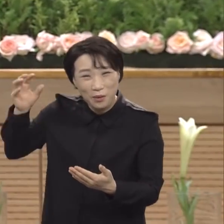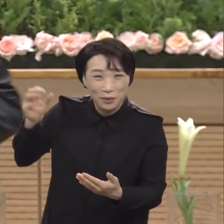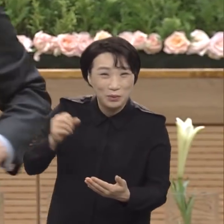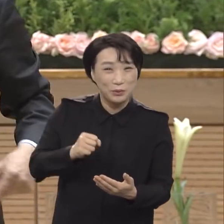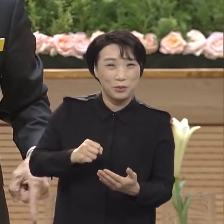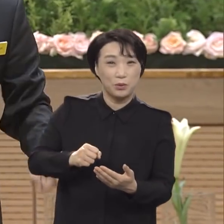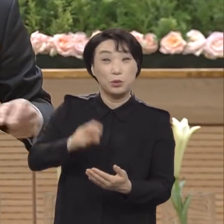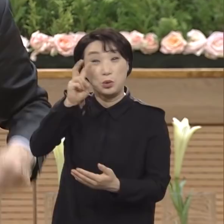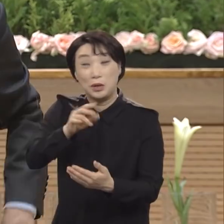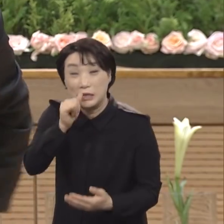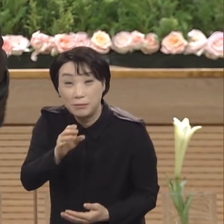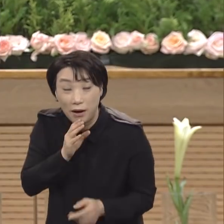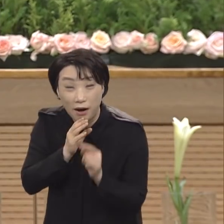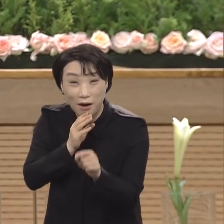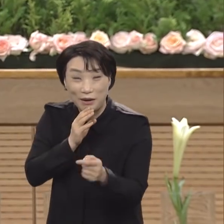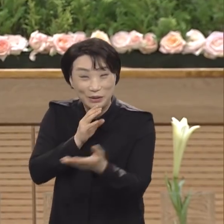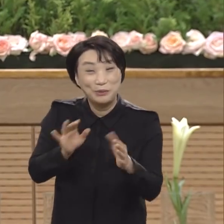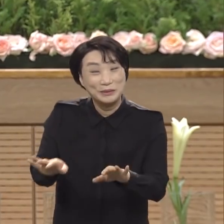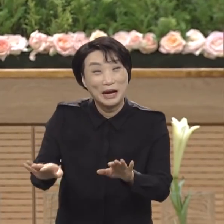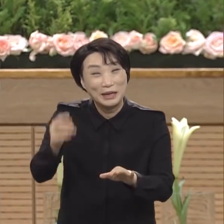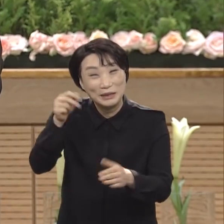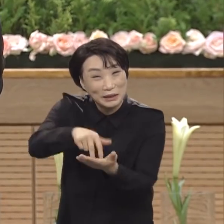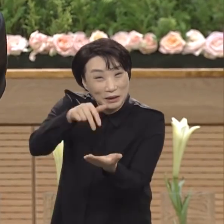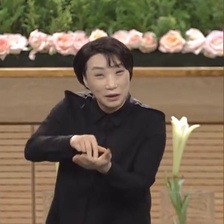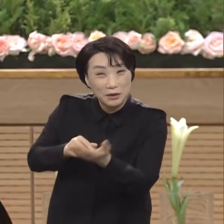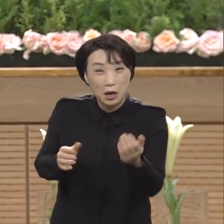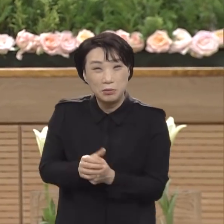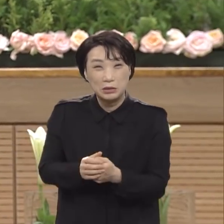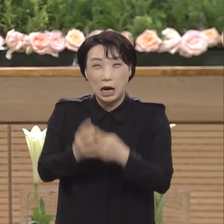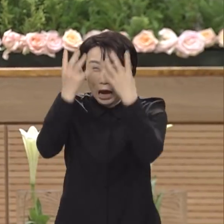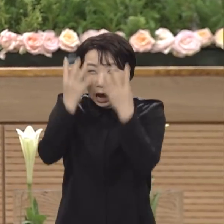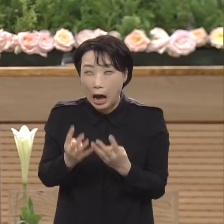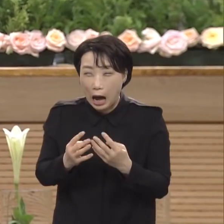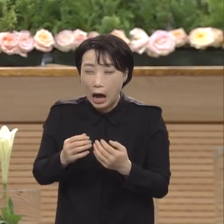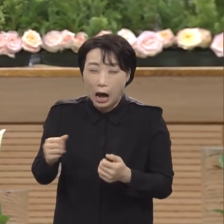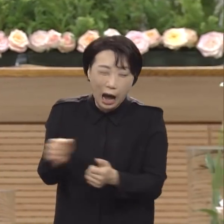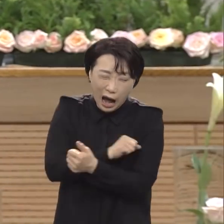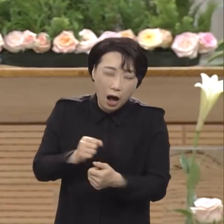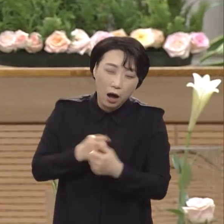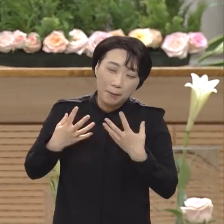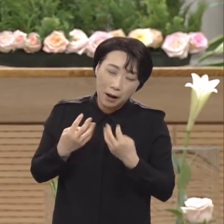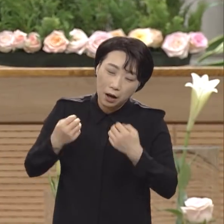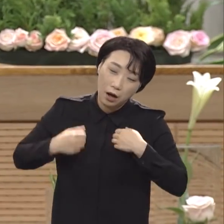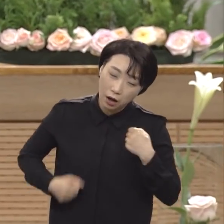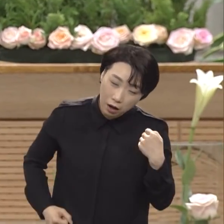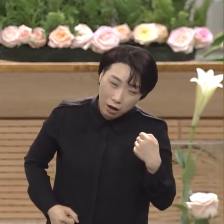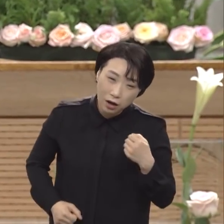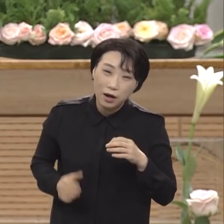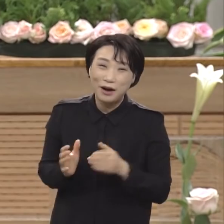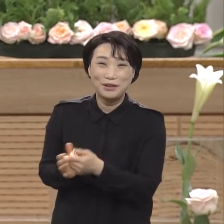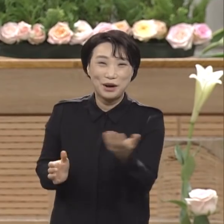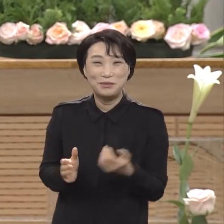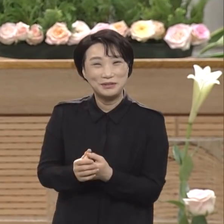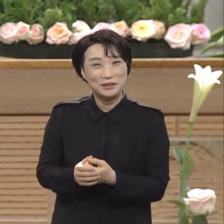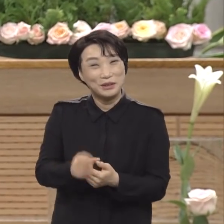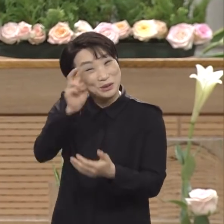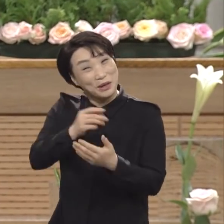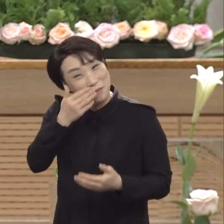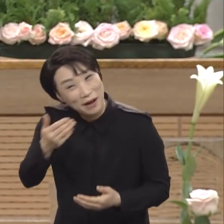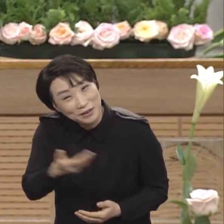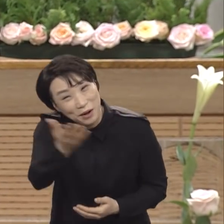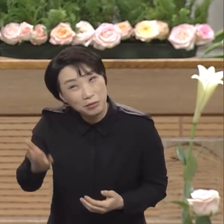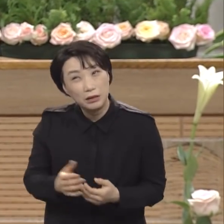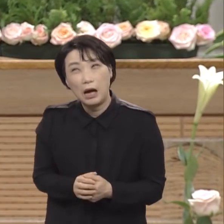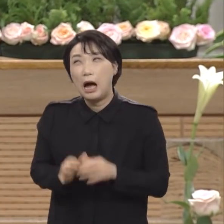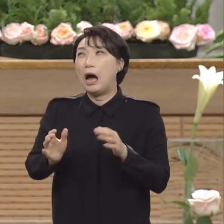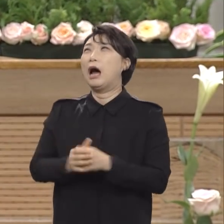오 거기서 찬송 부르는 것도 우리 같으면 아이고 주님 살아계시면 이럴 수가 있어요. 복음 전하러 빌립보 유럽에